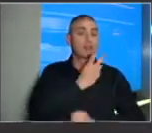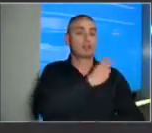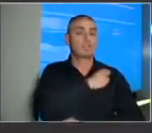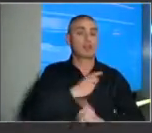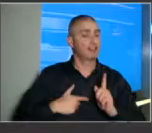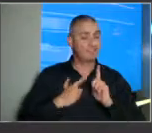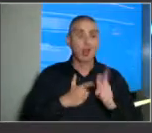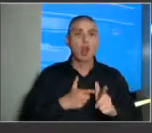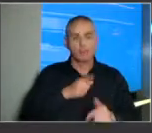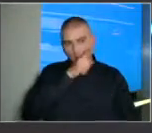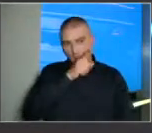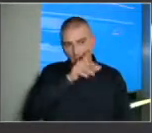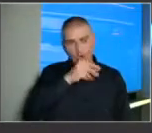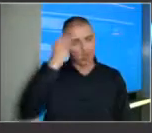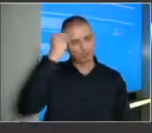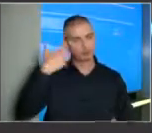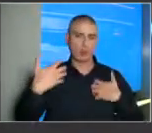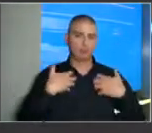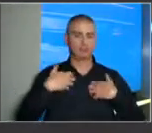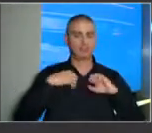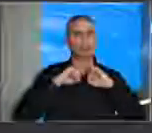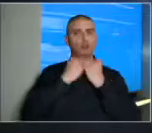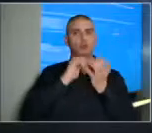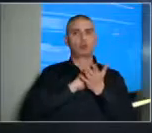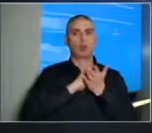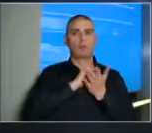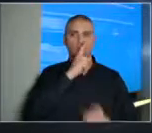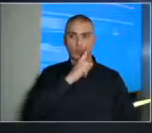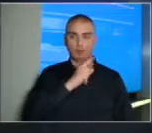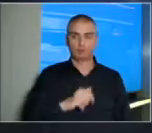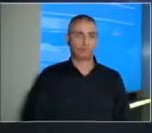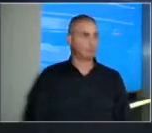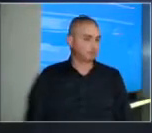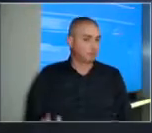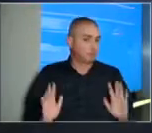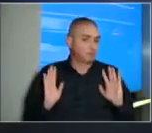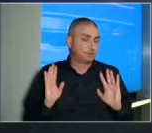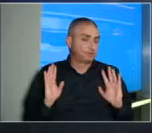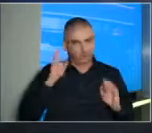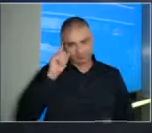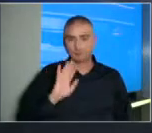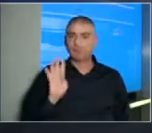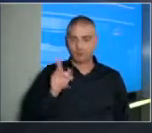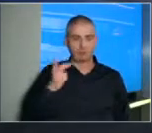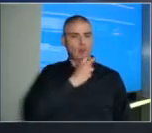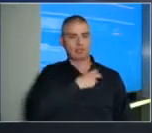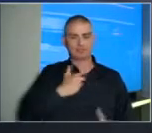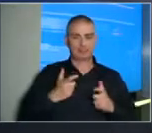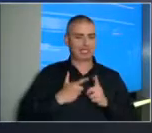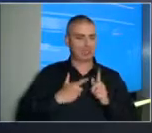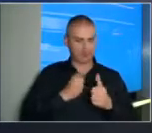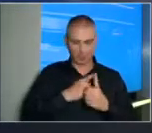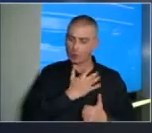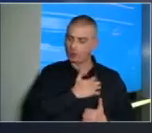ולוחמים, אתה לקחת שיעורי משחק בסטודיו בניו יורק. לא יודע. אתה יודע, בנימין נתניהו הוא קצין בסיירת מטכ"ל, הוא